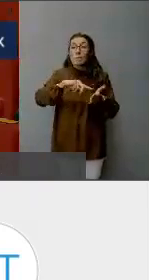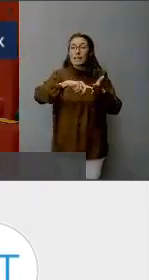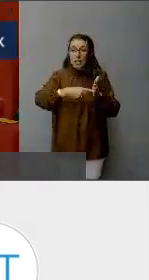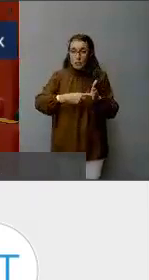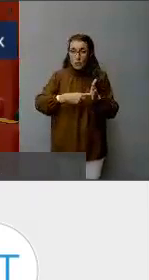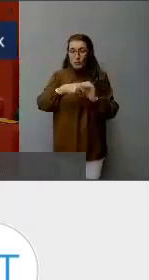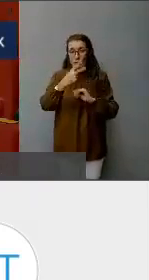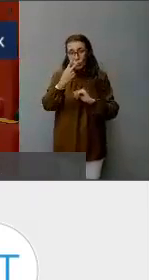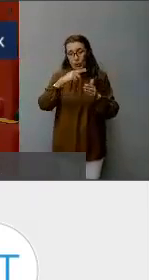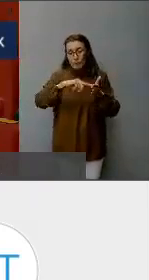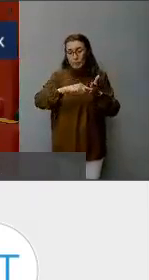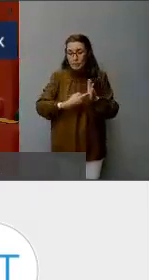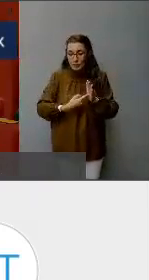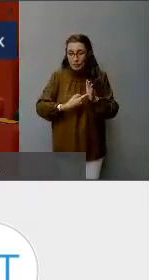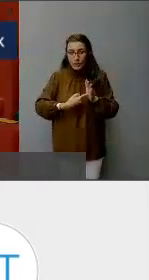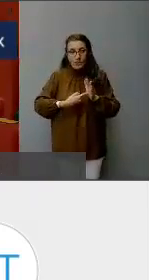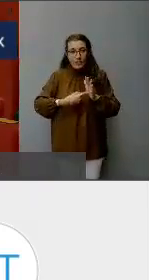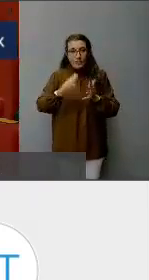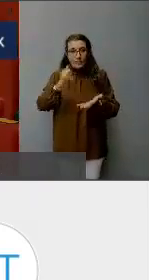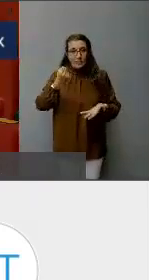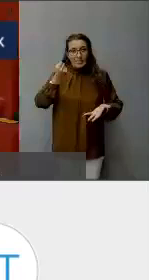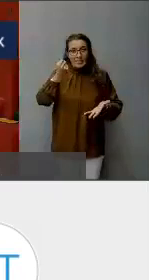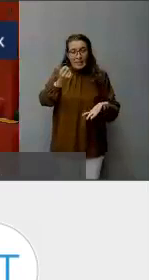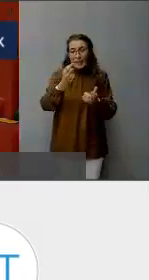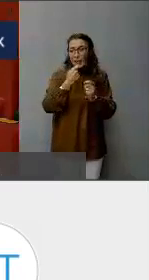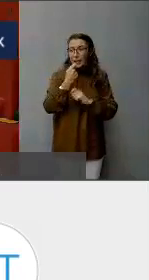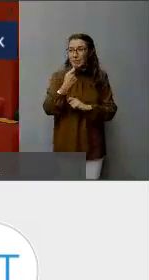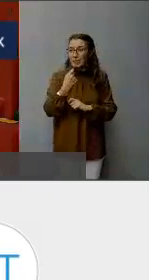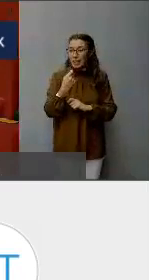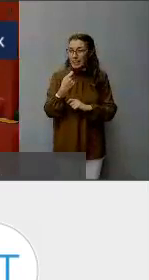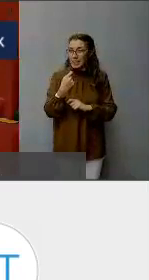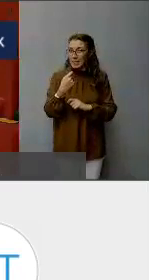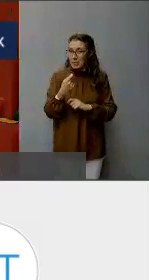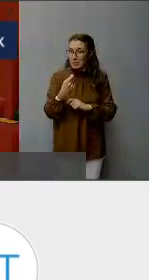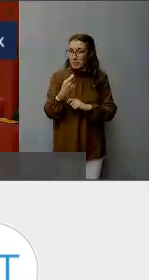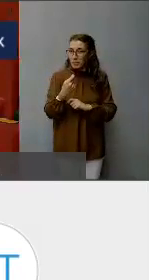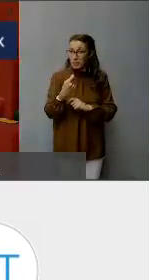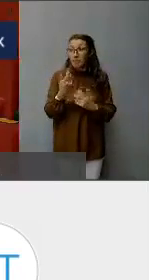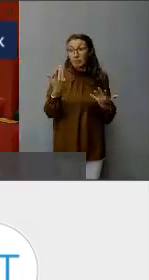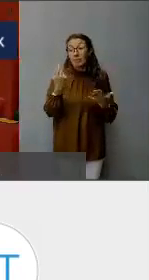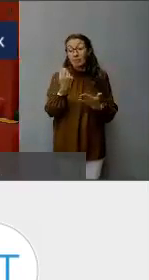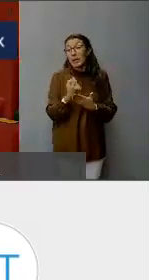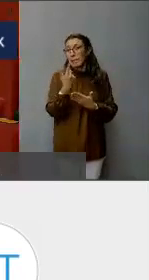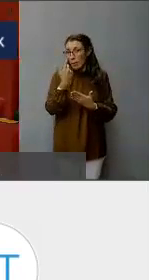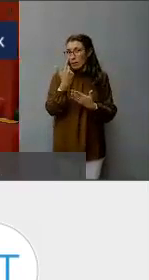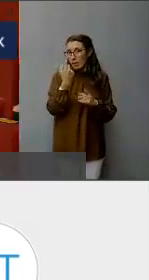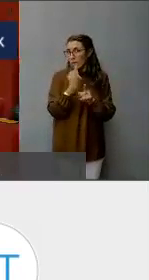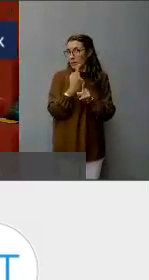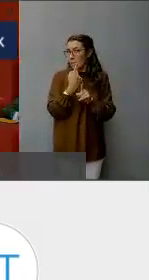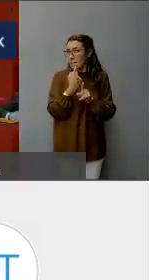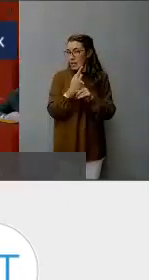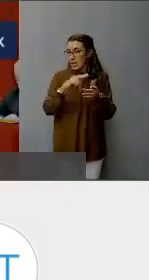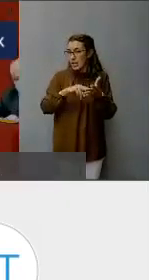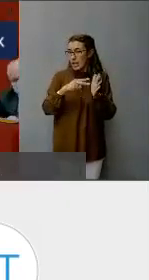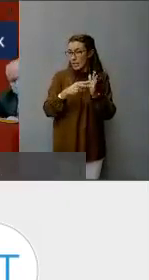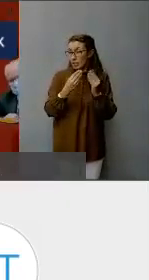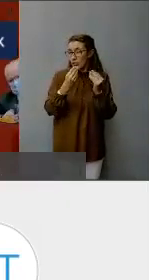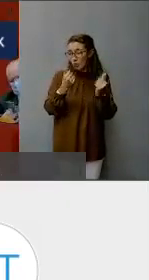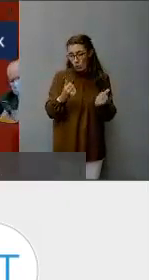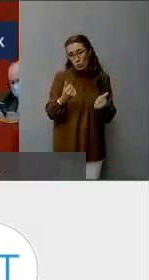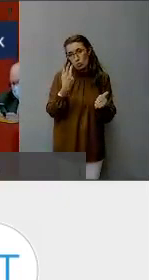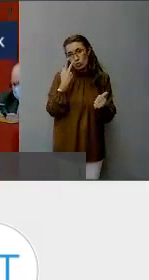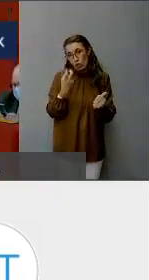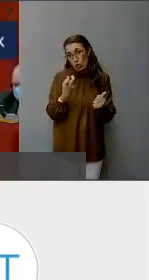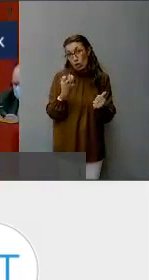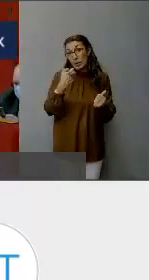denaro è stato speso è importante che questi arrivino ad una soluzione per dare soddisfazione a